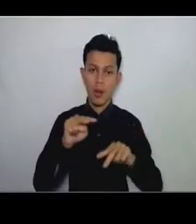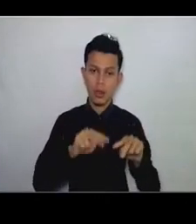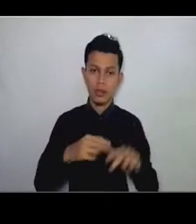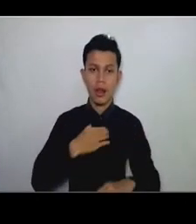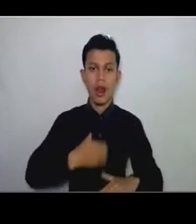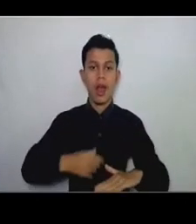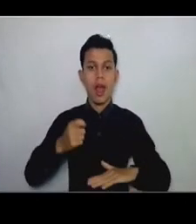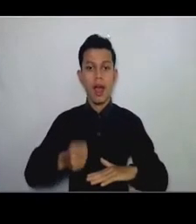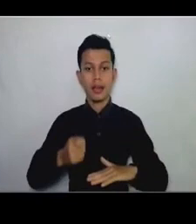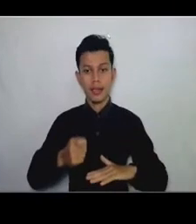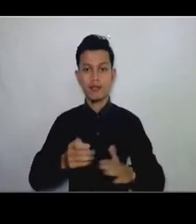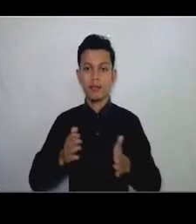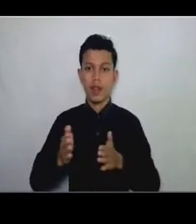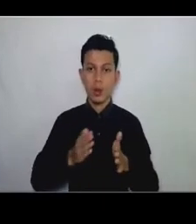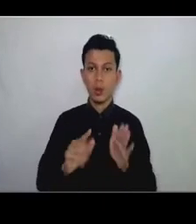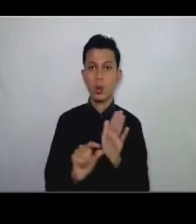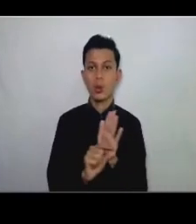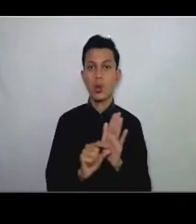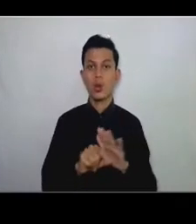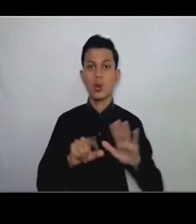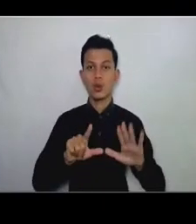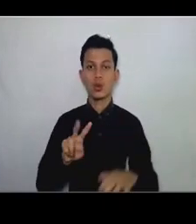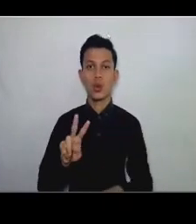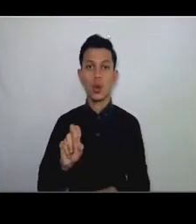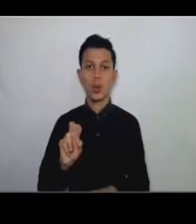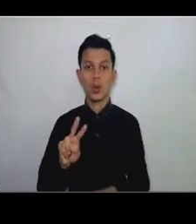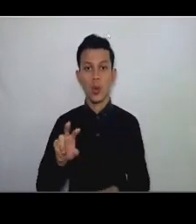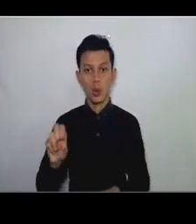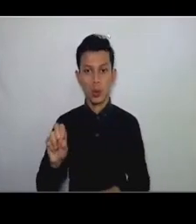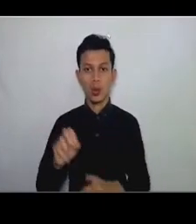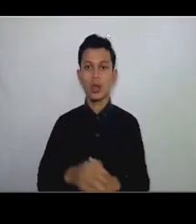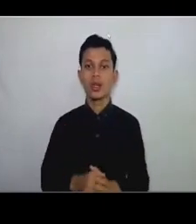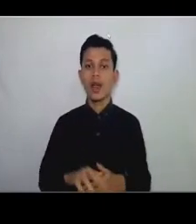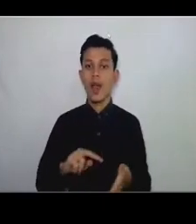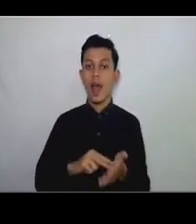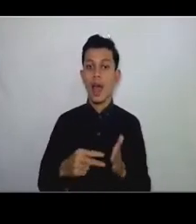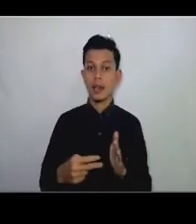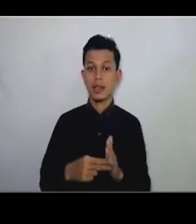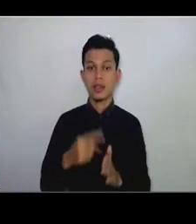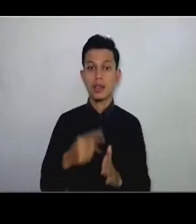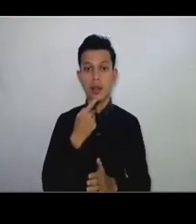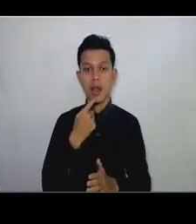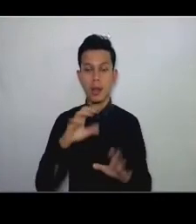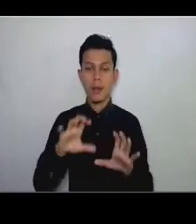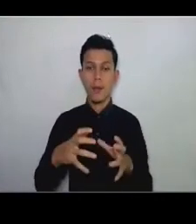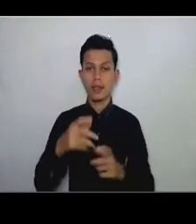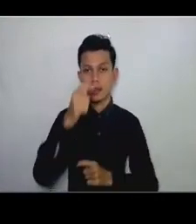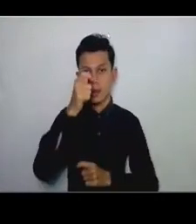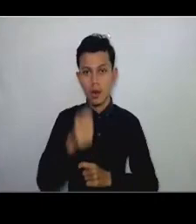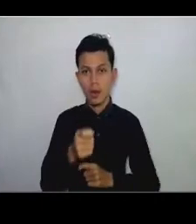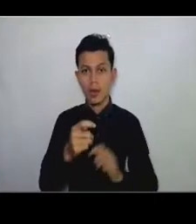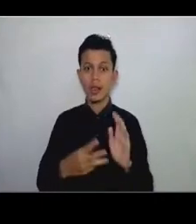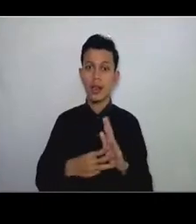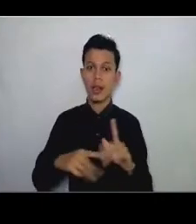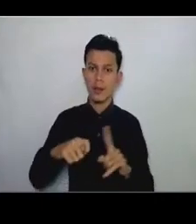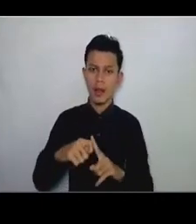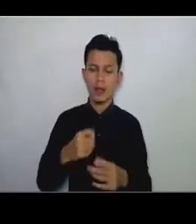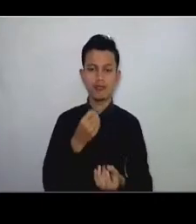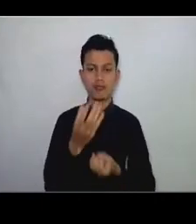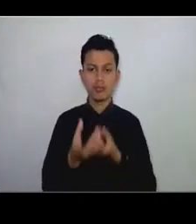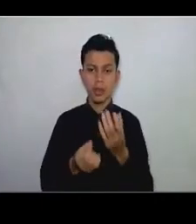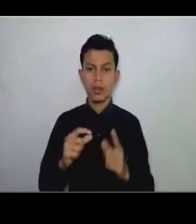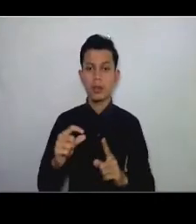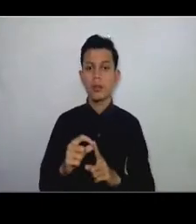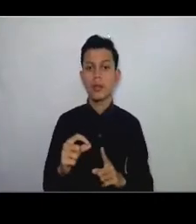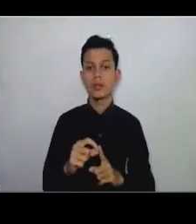diatur dalam undang-undang 7 2020 sementara itu definisi mengenai majelis kehormatan Mahkamah Konstitusi dijelaskan dalam